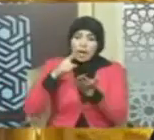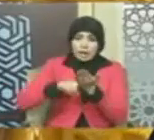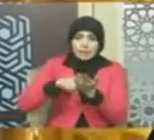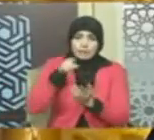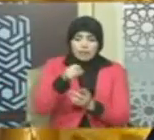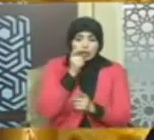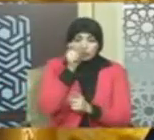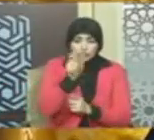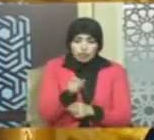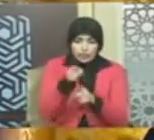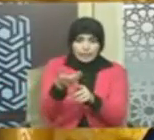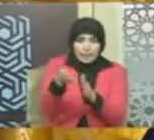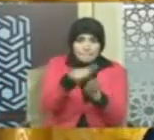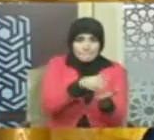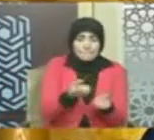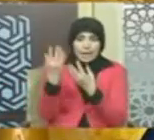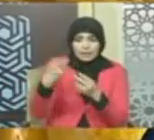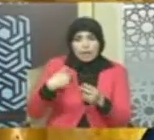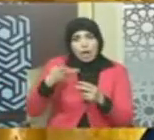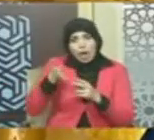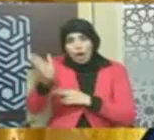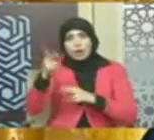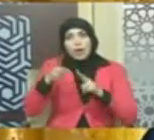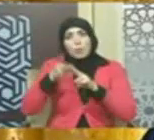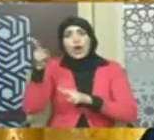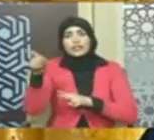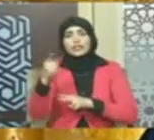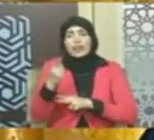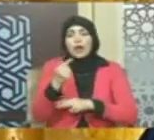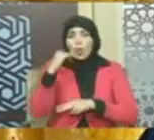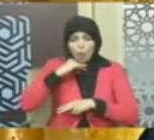خرج مهاجرا يبتغي الشهادة